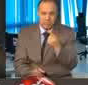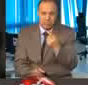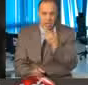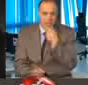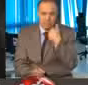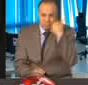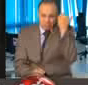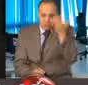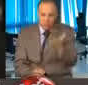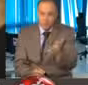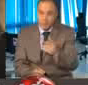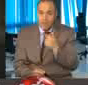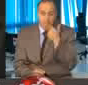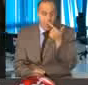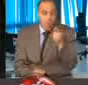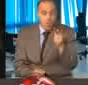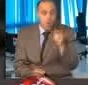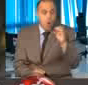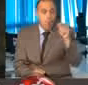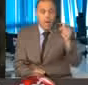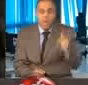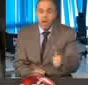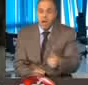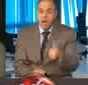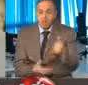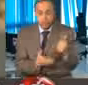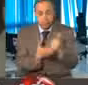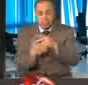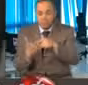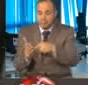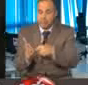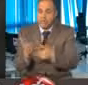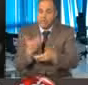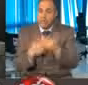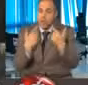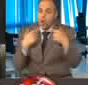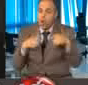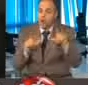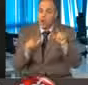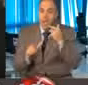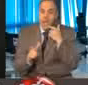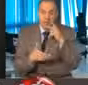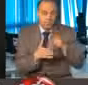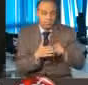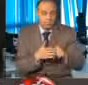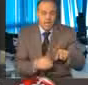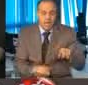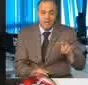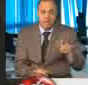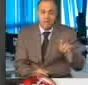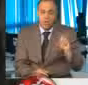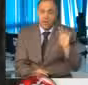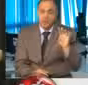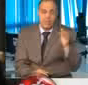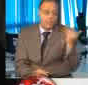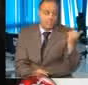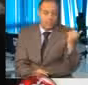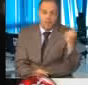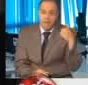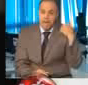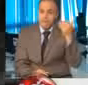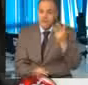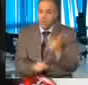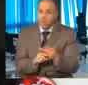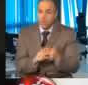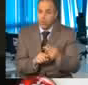بالفظيعة، فيما يعد أوباما من أشد أنصار اتفاقية التبادل الحر الموقعة عام 2015 بعد